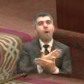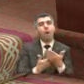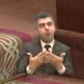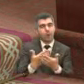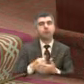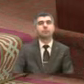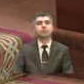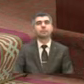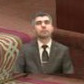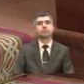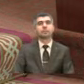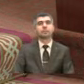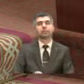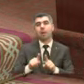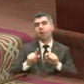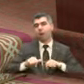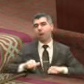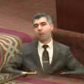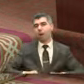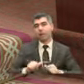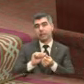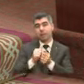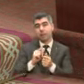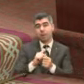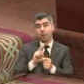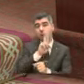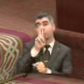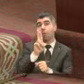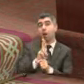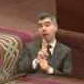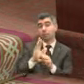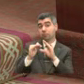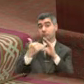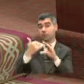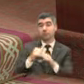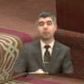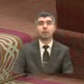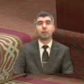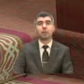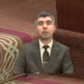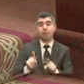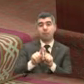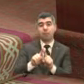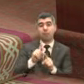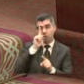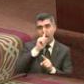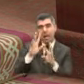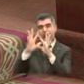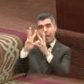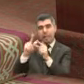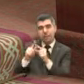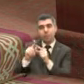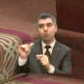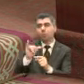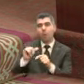الفاعلين. احنا بالوزارة لما تلقيت هذا السؤال واحتراما لطرحه سنقوم بجرد كم أنجزنا